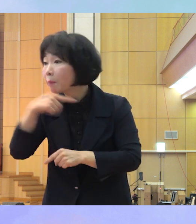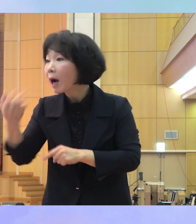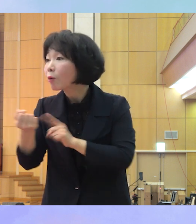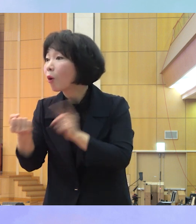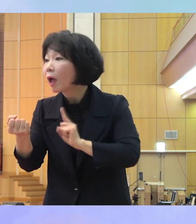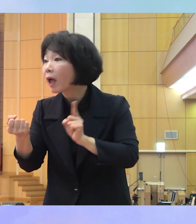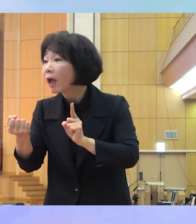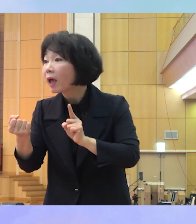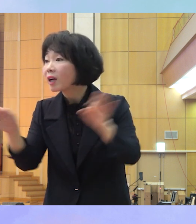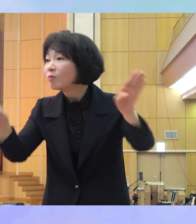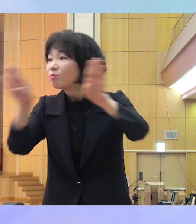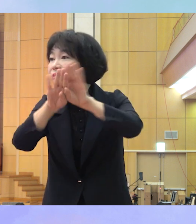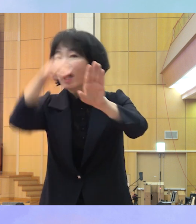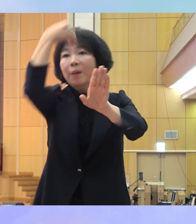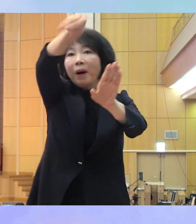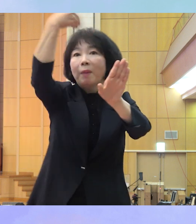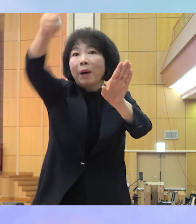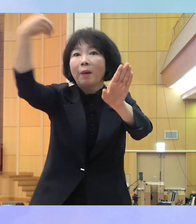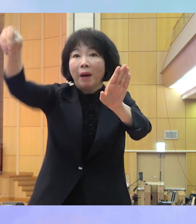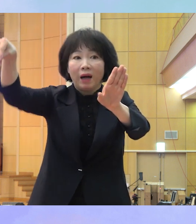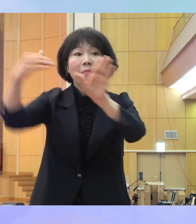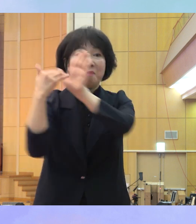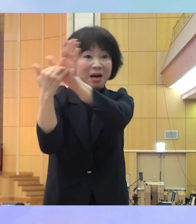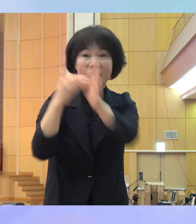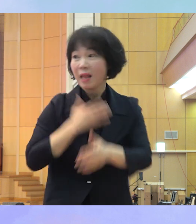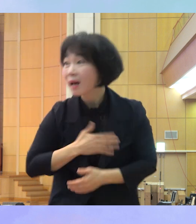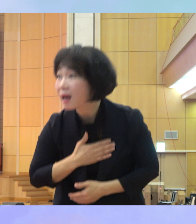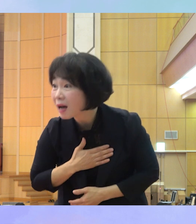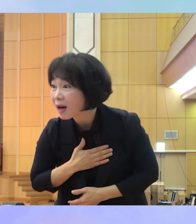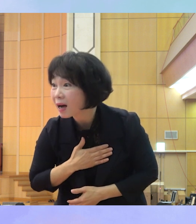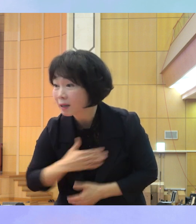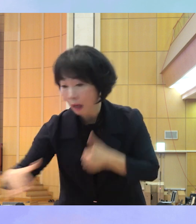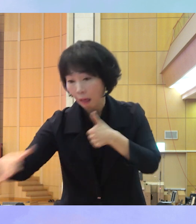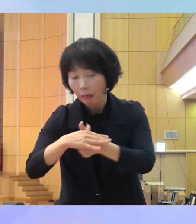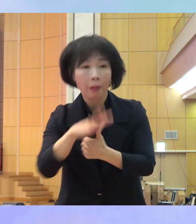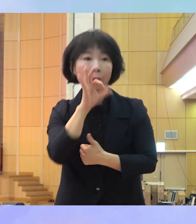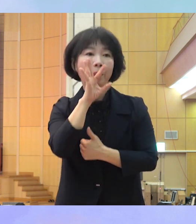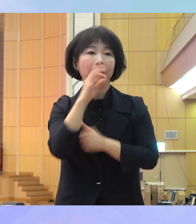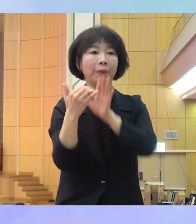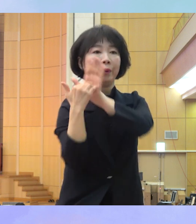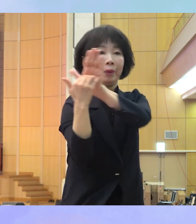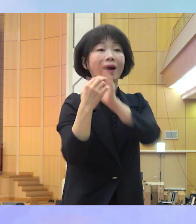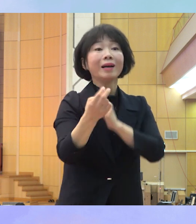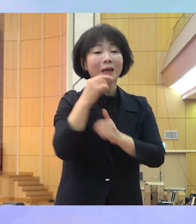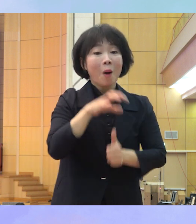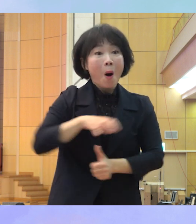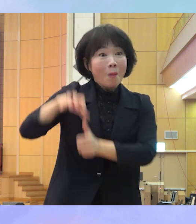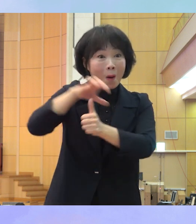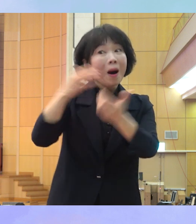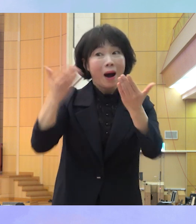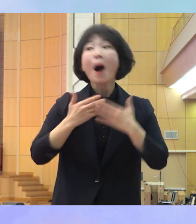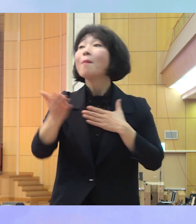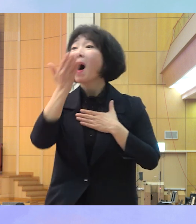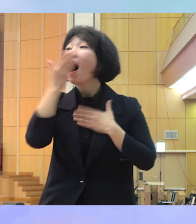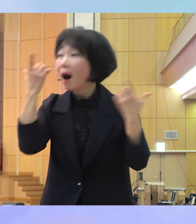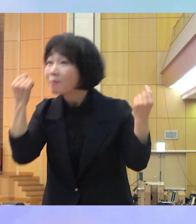문설주에 뿌려야만 죽음의 사자가 우리 집에 들어오지 못하고 생명을 보호받는다, 이런